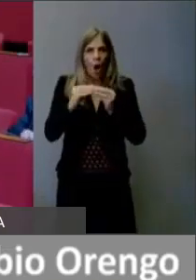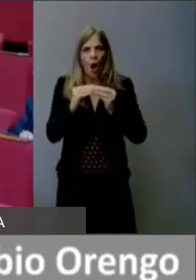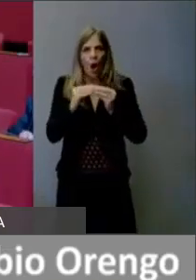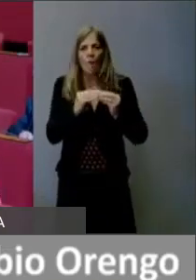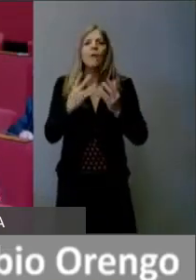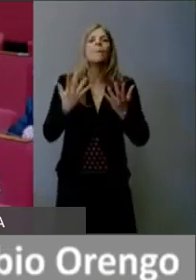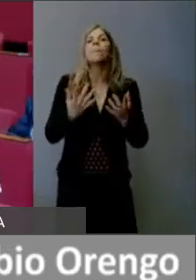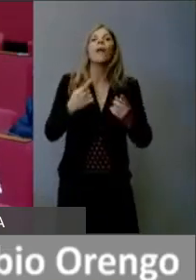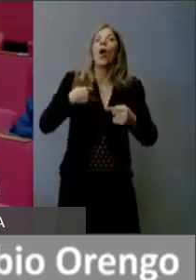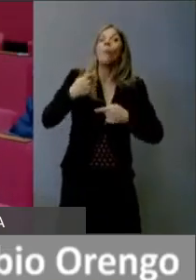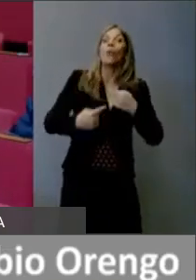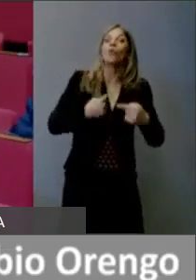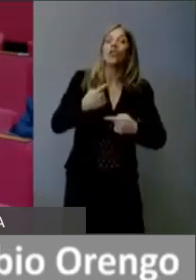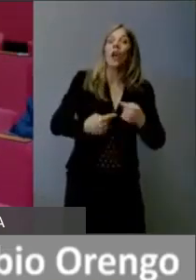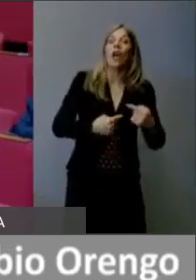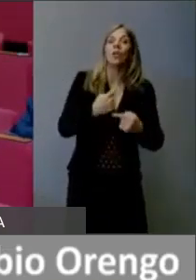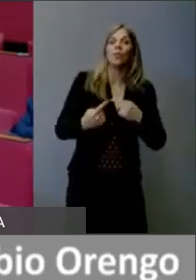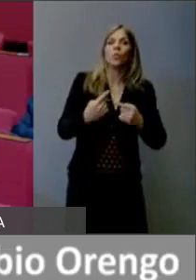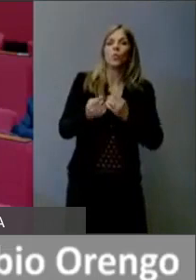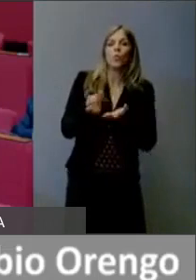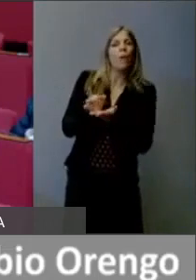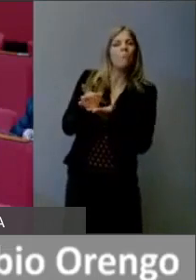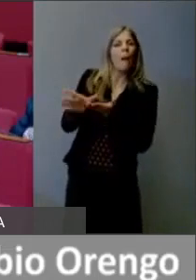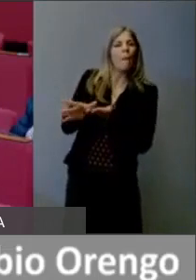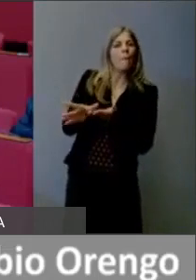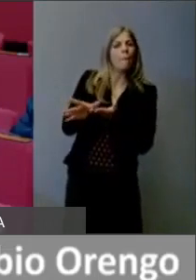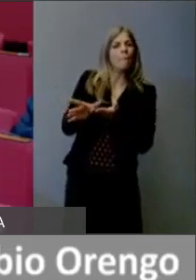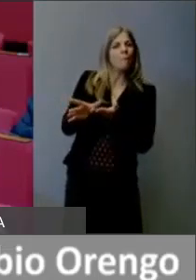stata nemmeno palesata